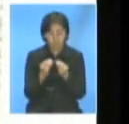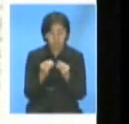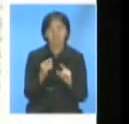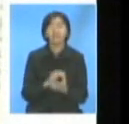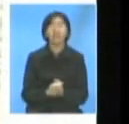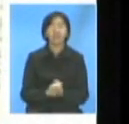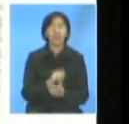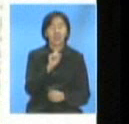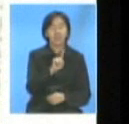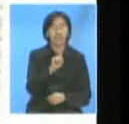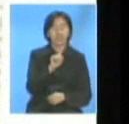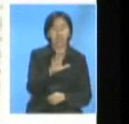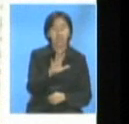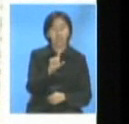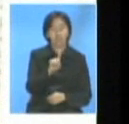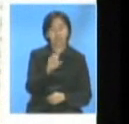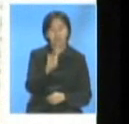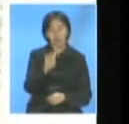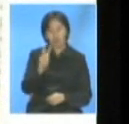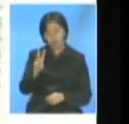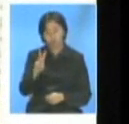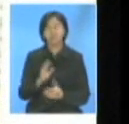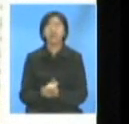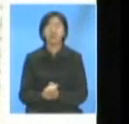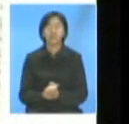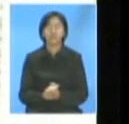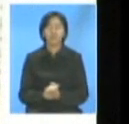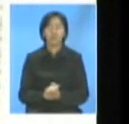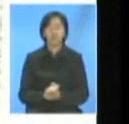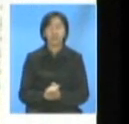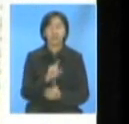ที่15186